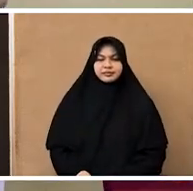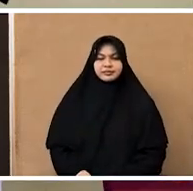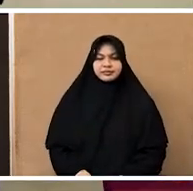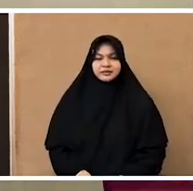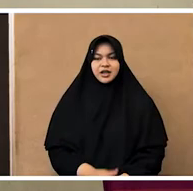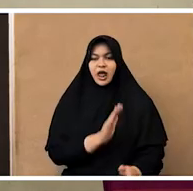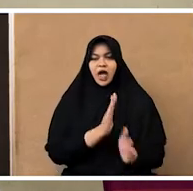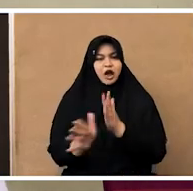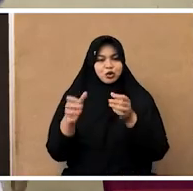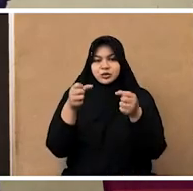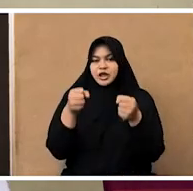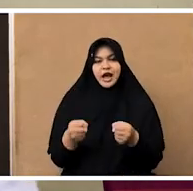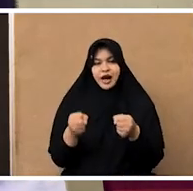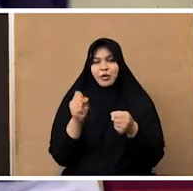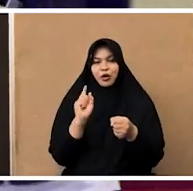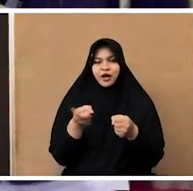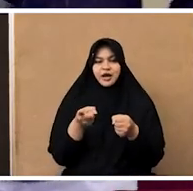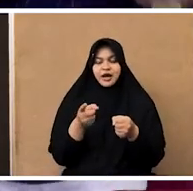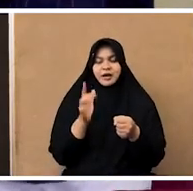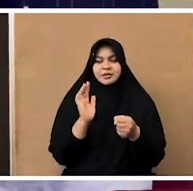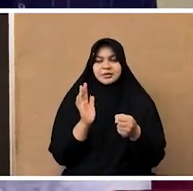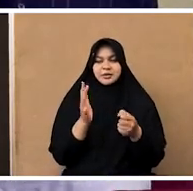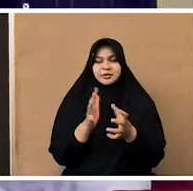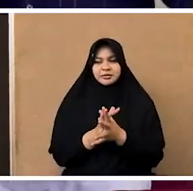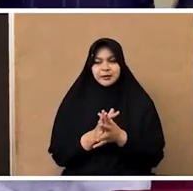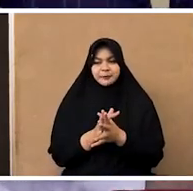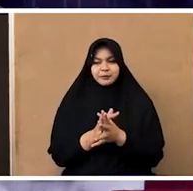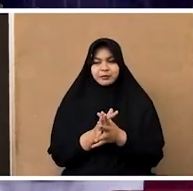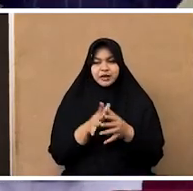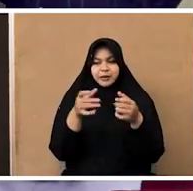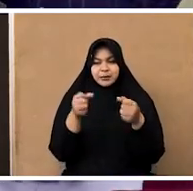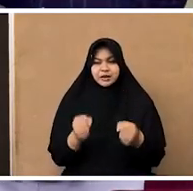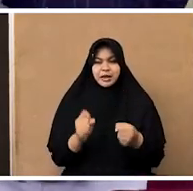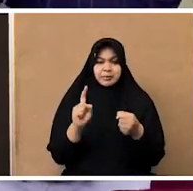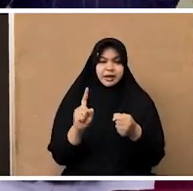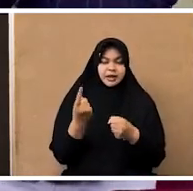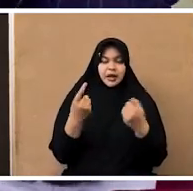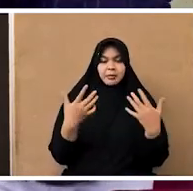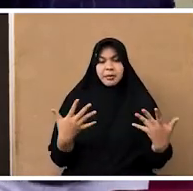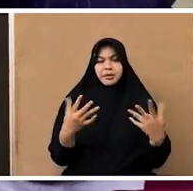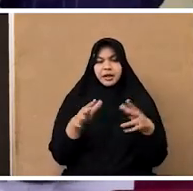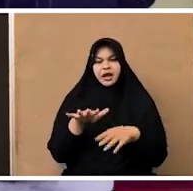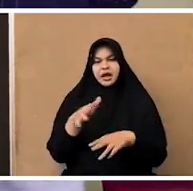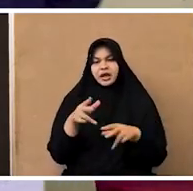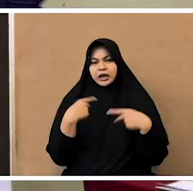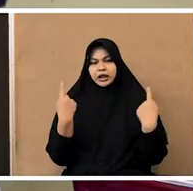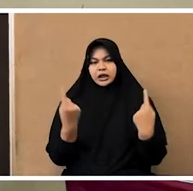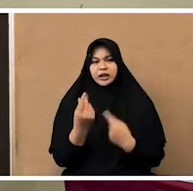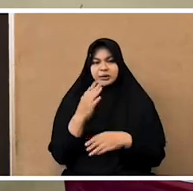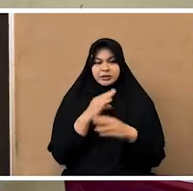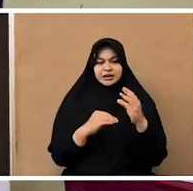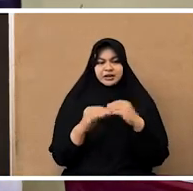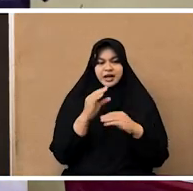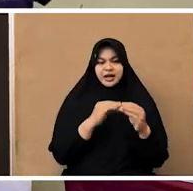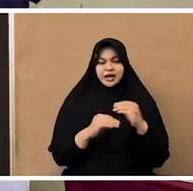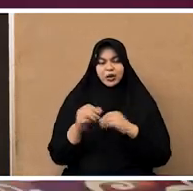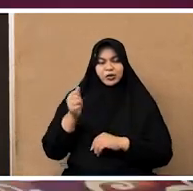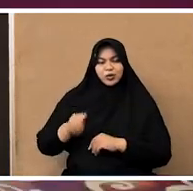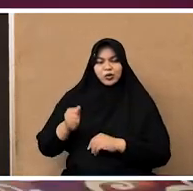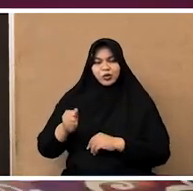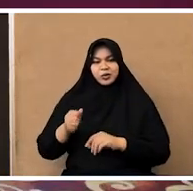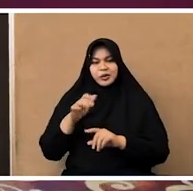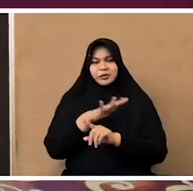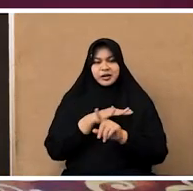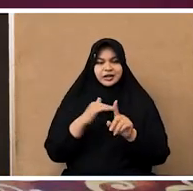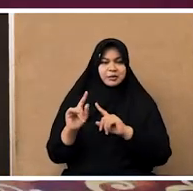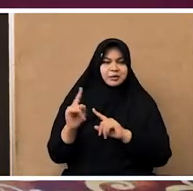langsung penjara gitu kan karena kan penjara yang pertama itu kadang kita bicara penjara itu justru hukuman dari masyarakat